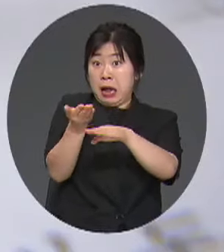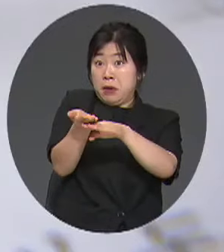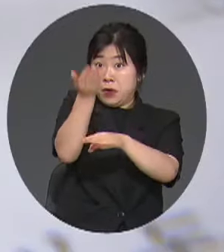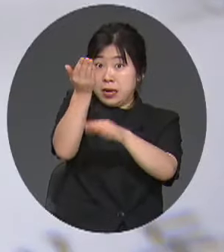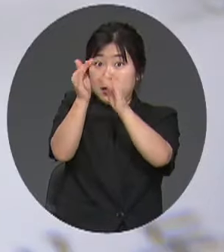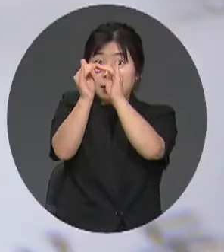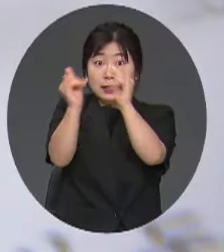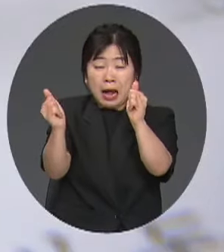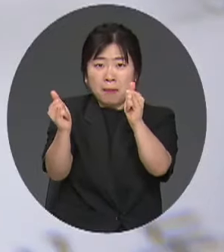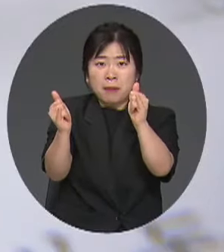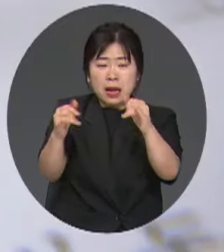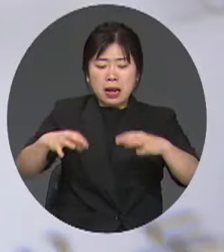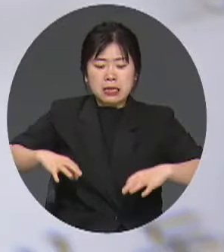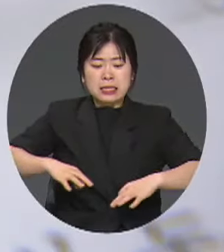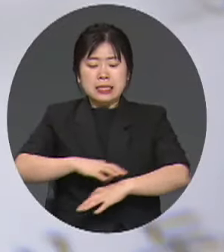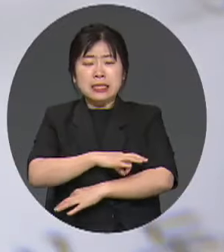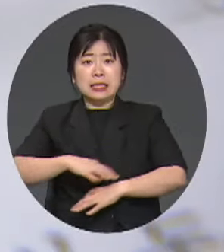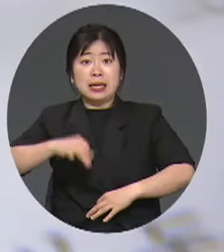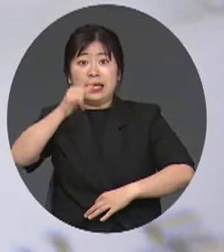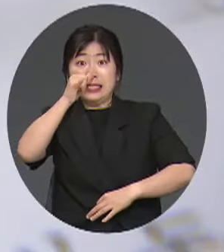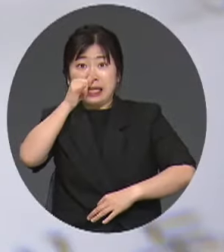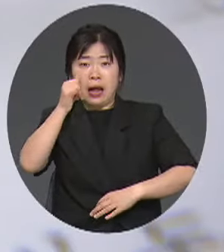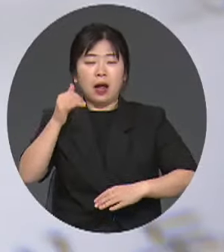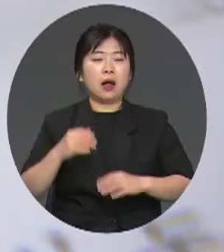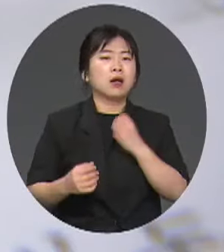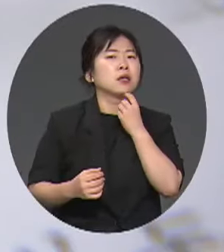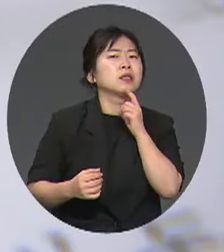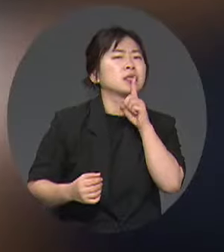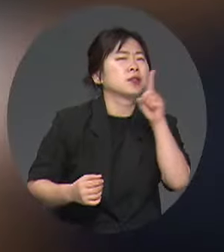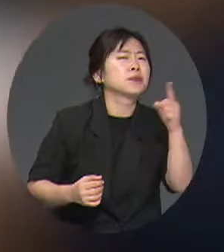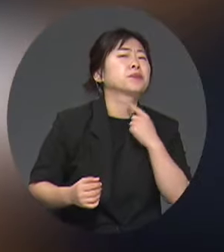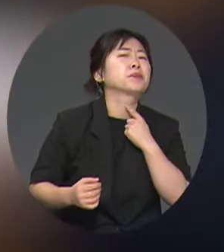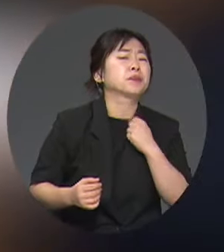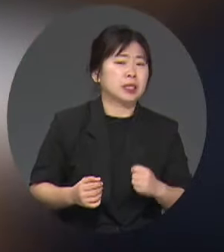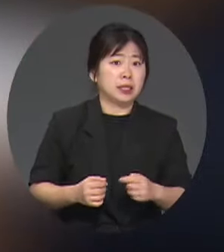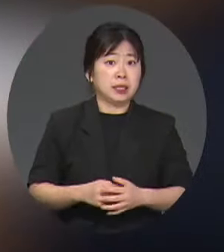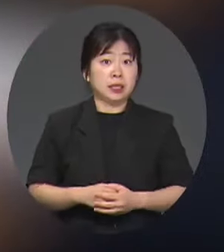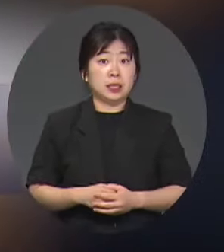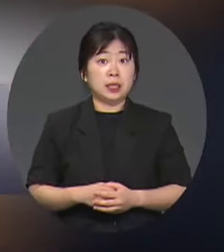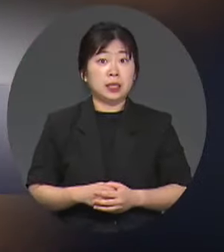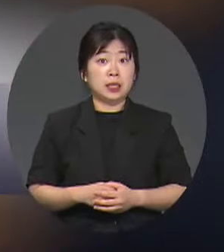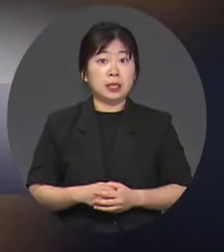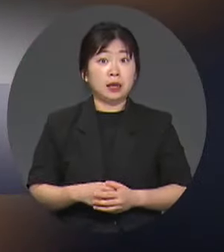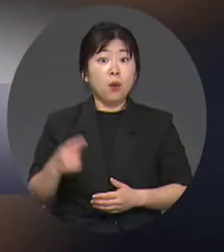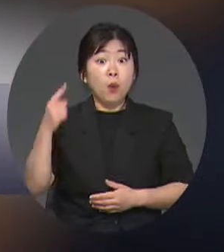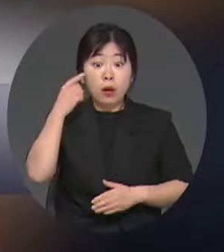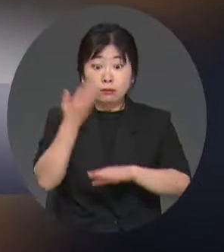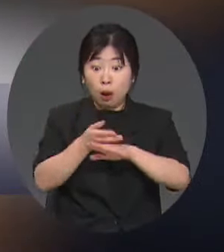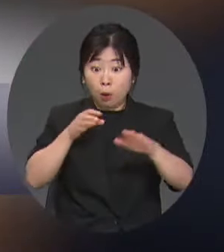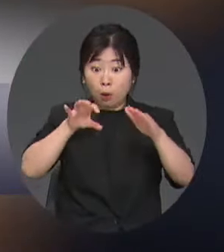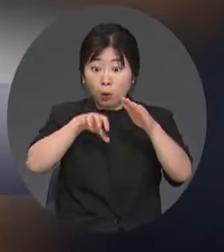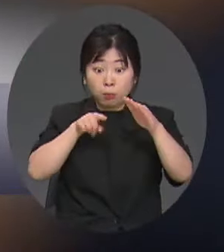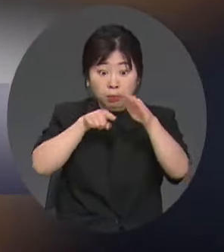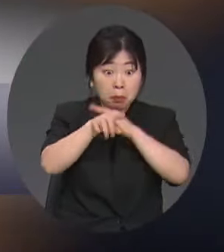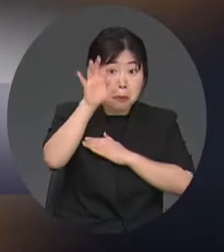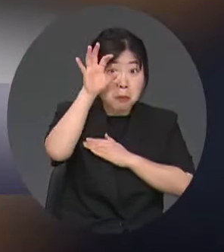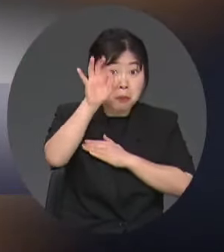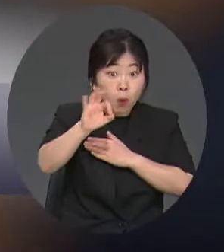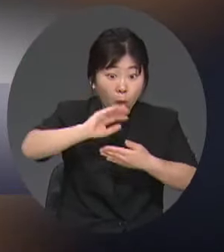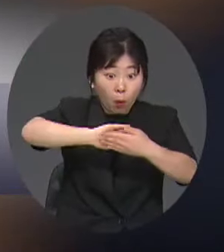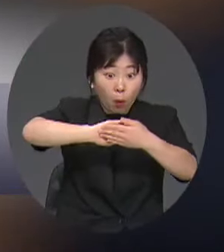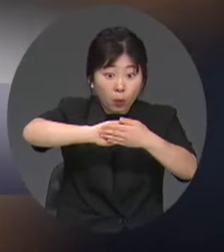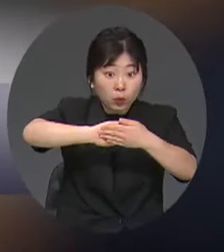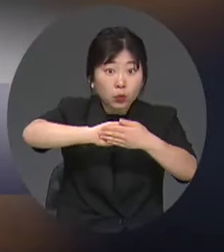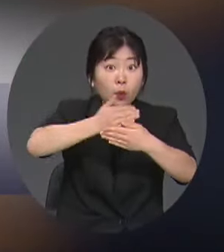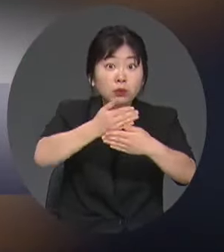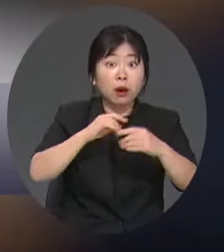회계 부정을 저지른 의혹이 있다며 공익 신고를 했습니다. 개인 계좌번호로 안내가 되어 있더라고요. 그런 것도